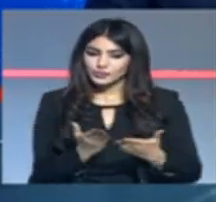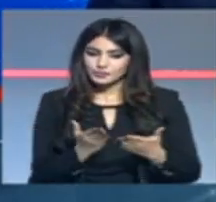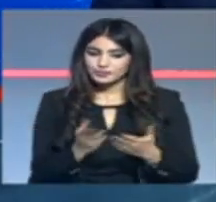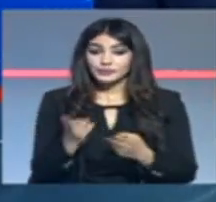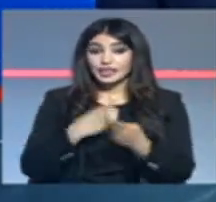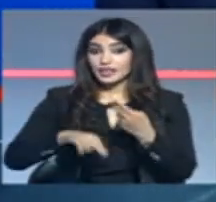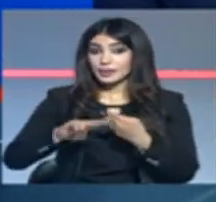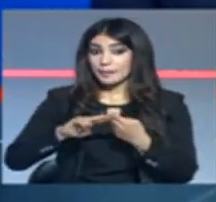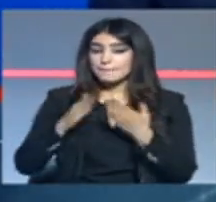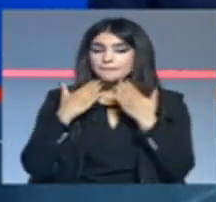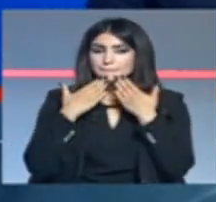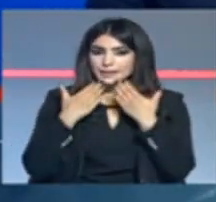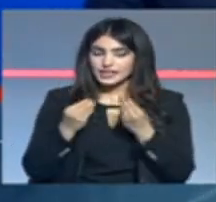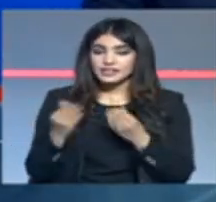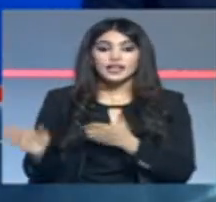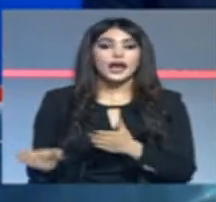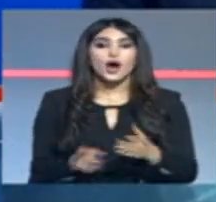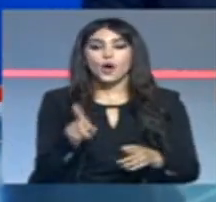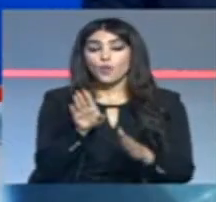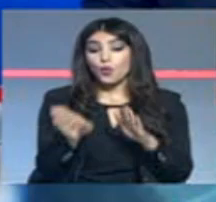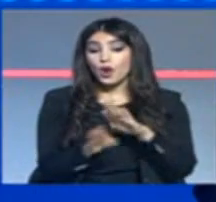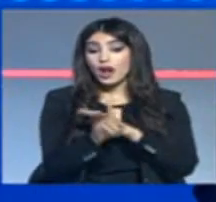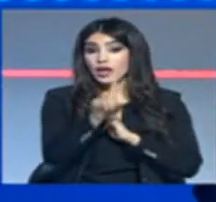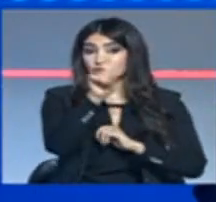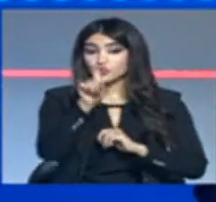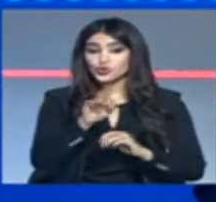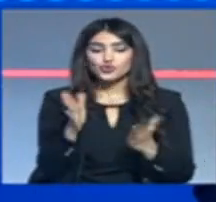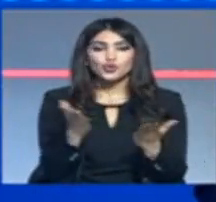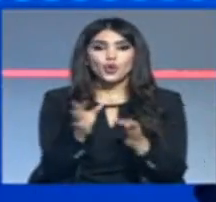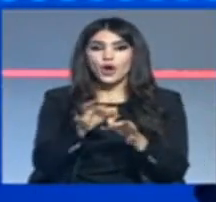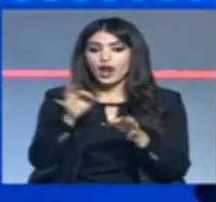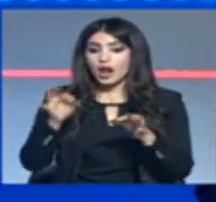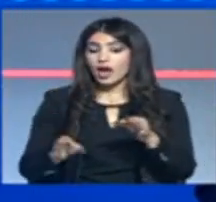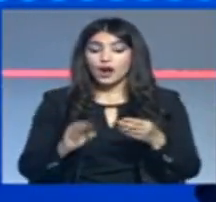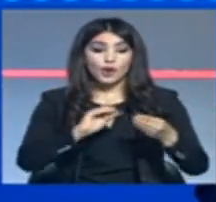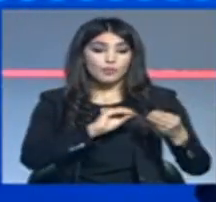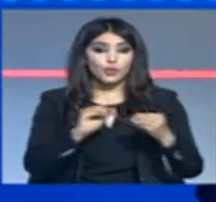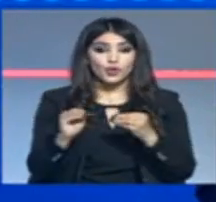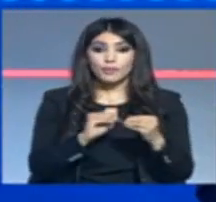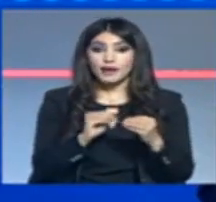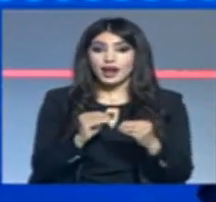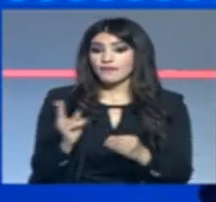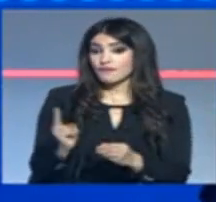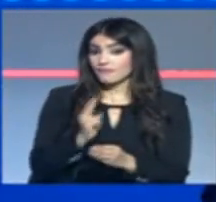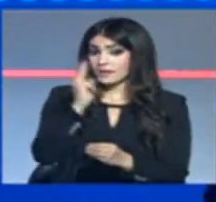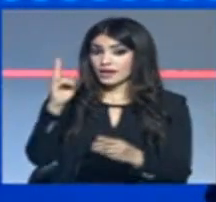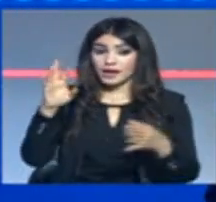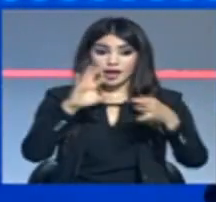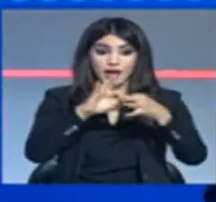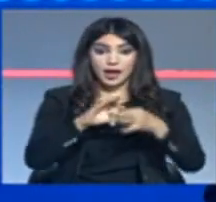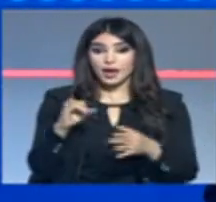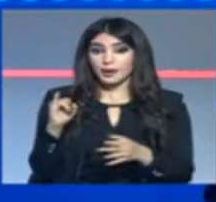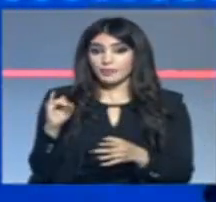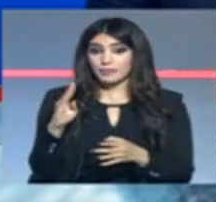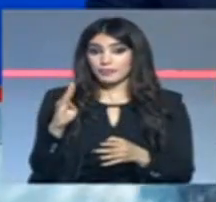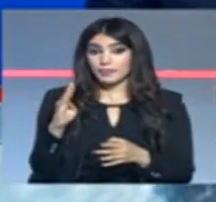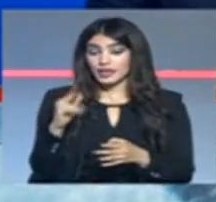للاستضافة. شكرا لك. بداية، ما هو الحل لهذا الإشكال المتعلق بمعهد ابن